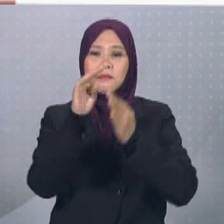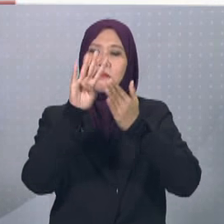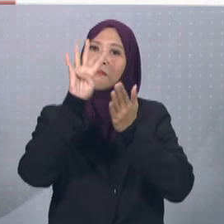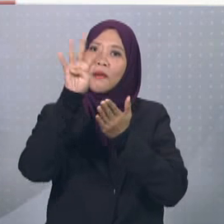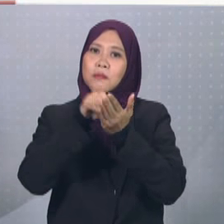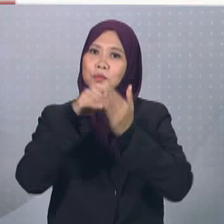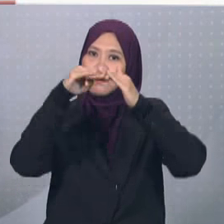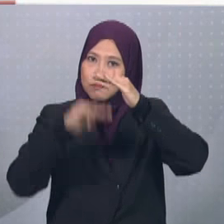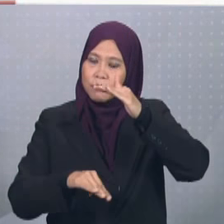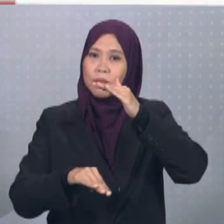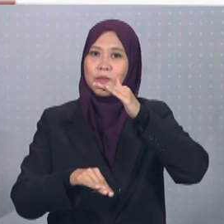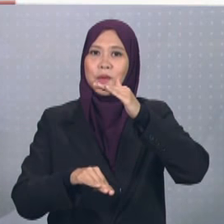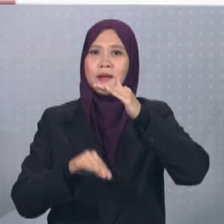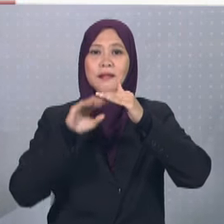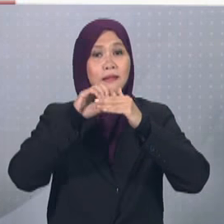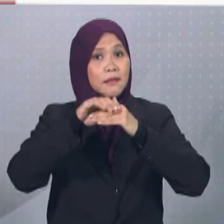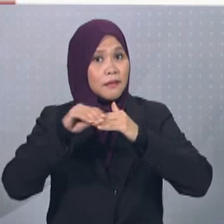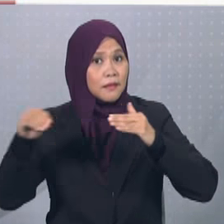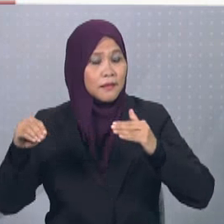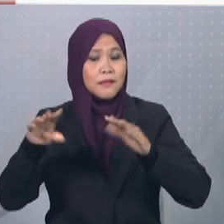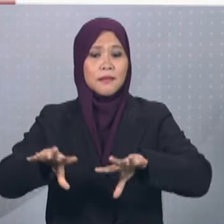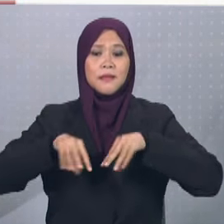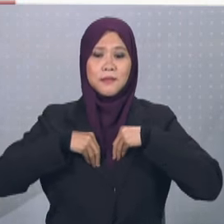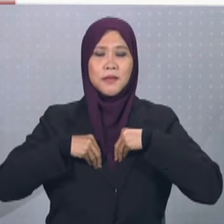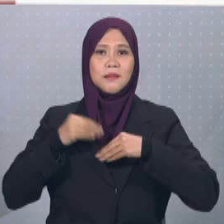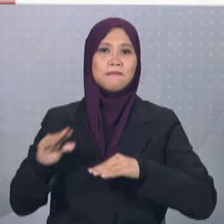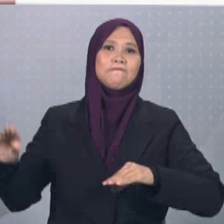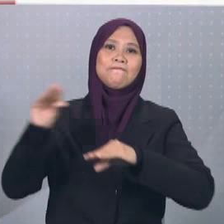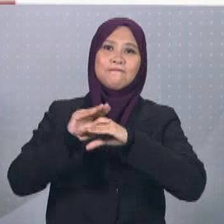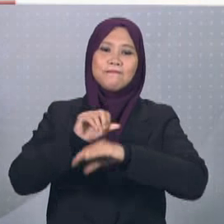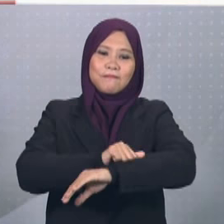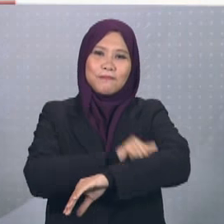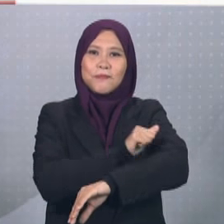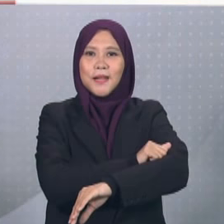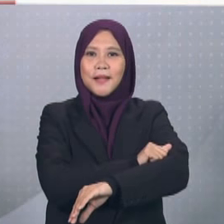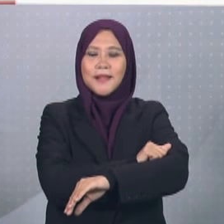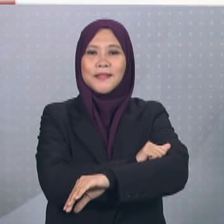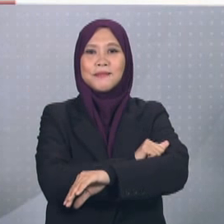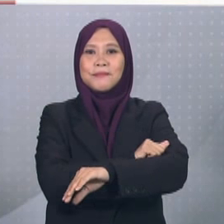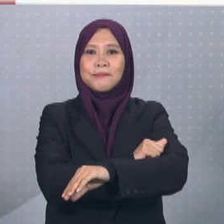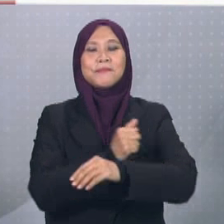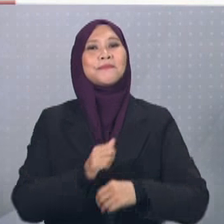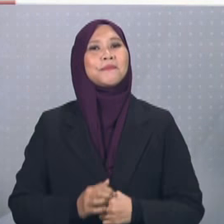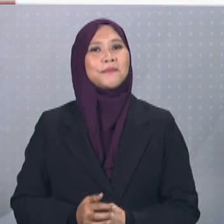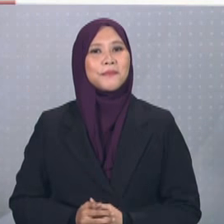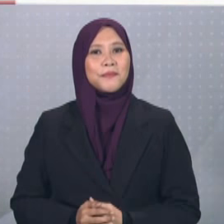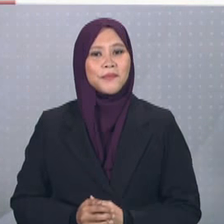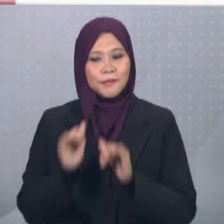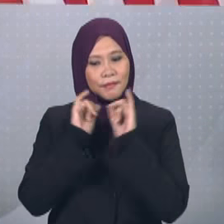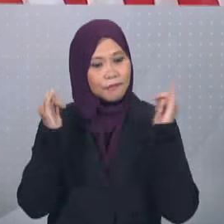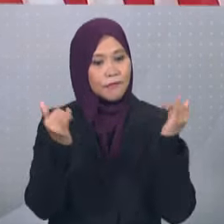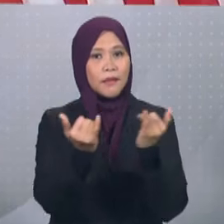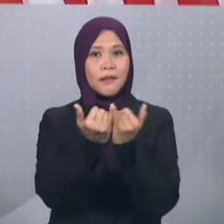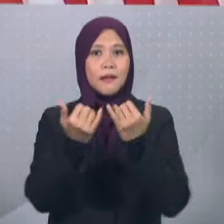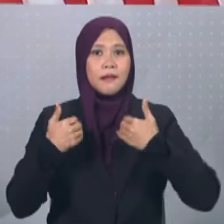RM4,000 dan ke bawah akan menerima bantuan subsidi upah seperti berikut. Bagi syarikat